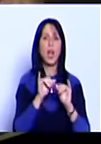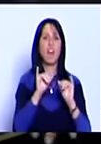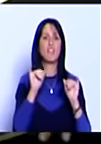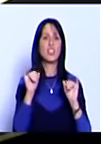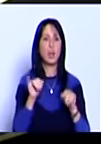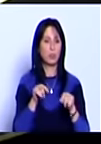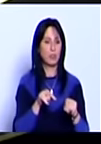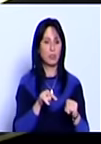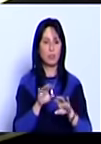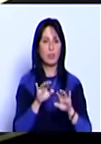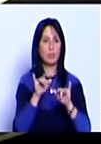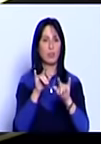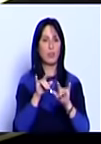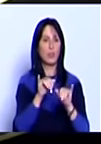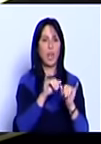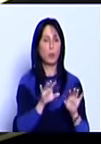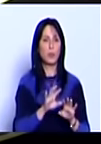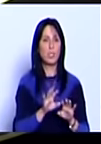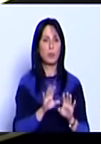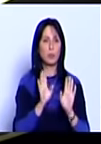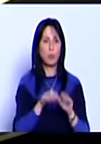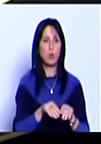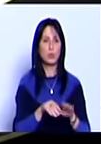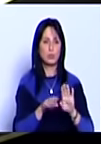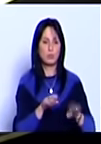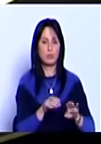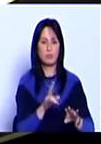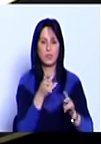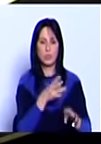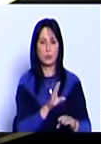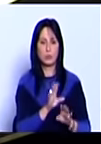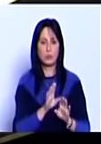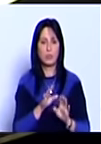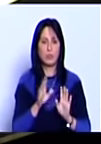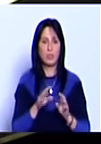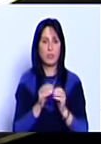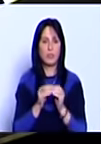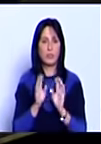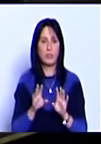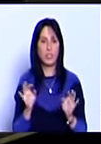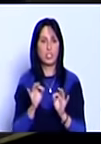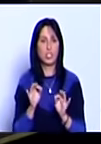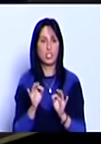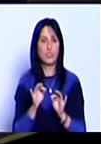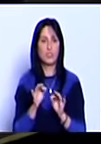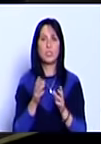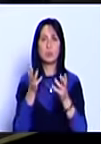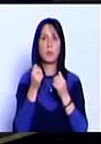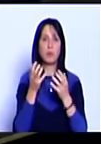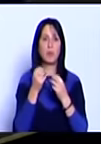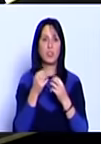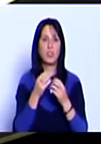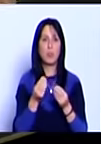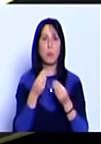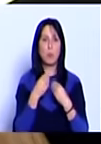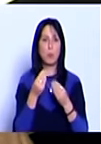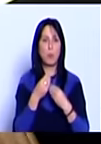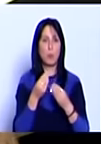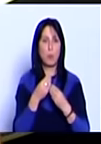ეს განვითარებადია, განუვითარებელია, მოდი ეს ჩავტოვოთ იქ სადაც იყო და მოვრჩეთ ამას და გადმოვიღოთ,